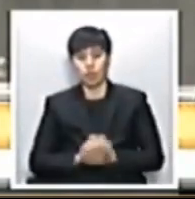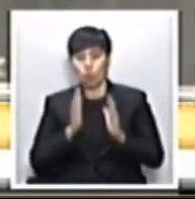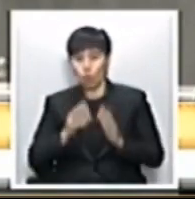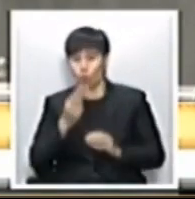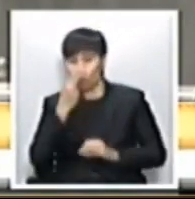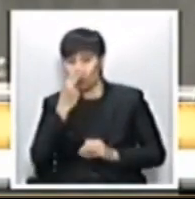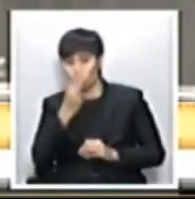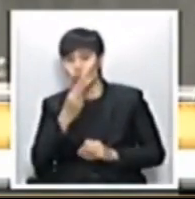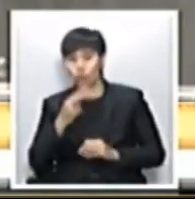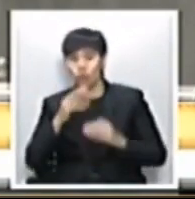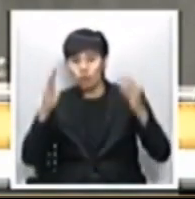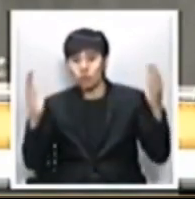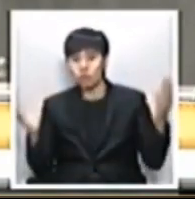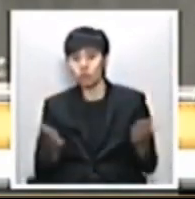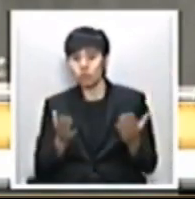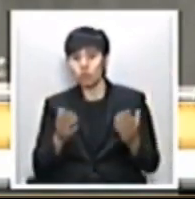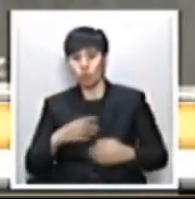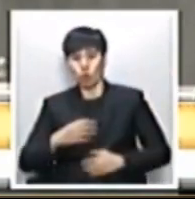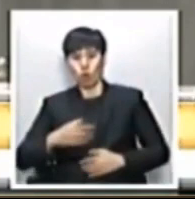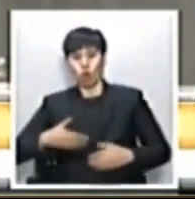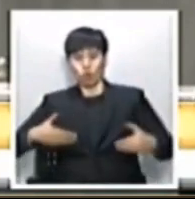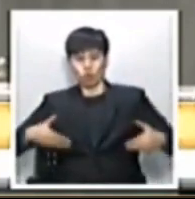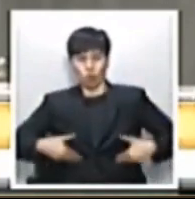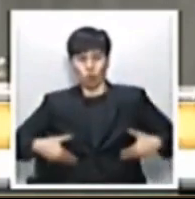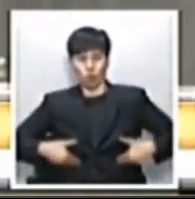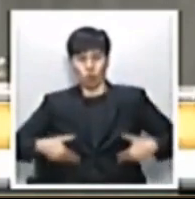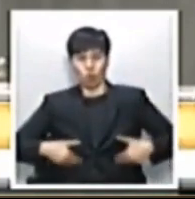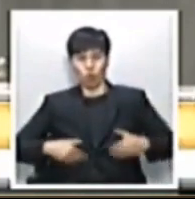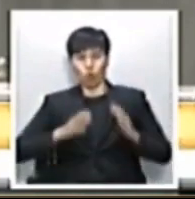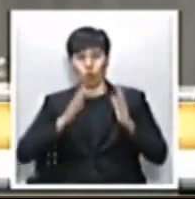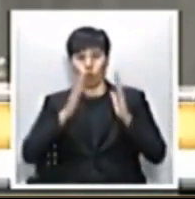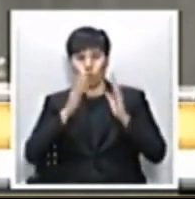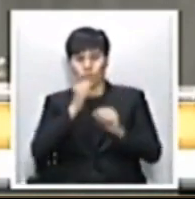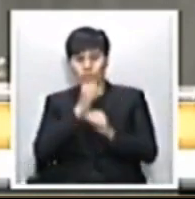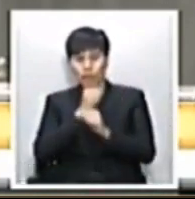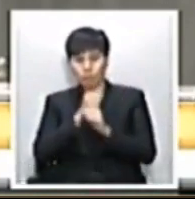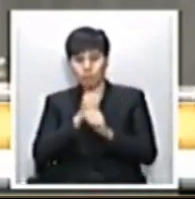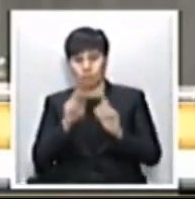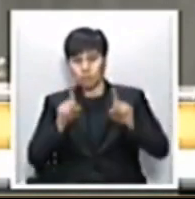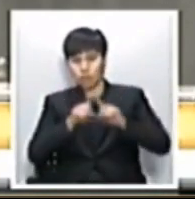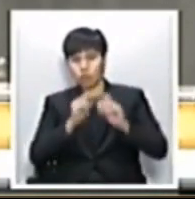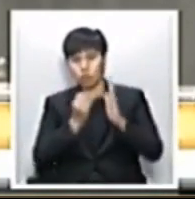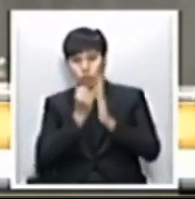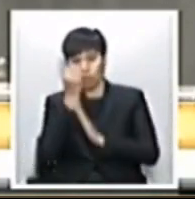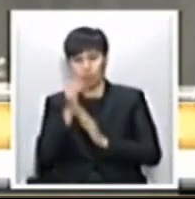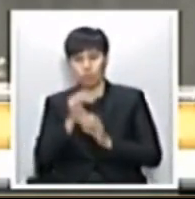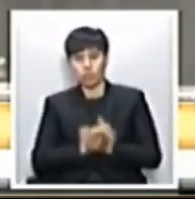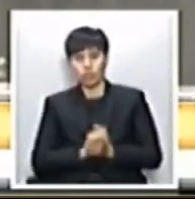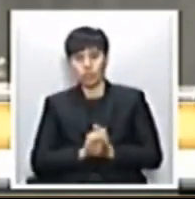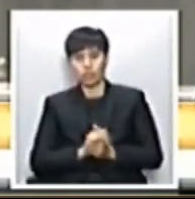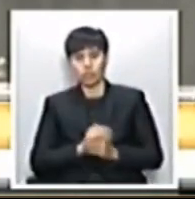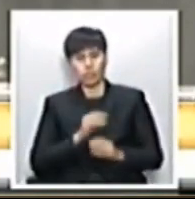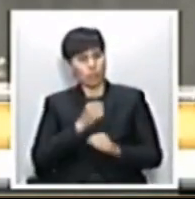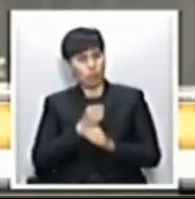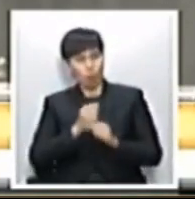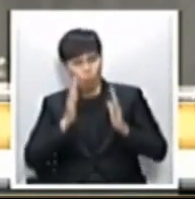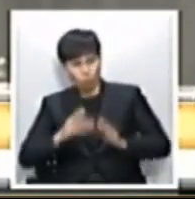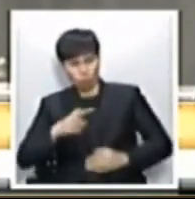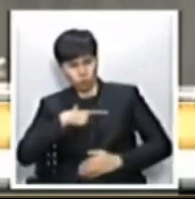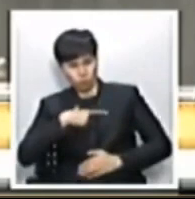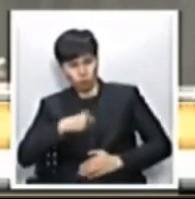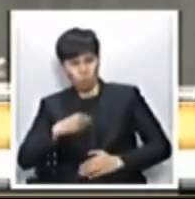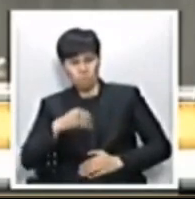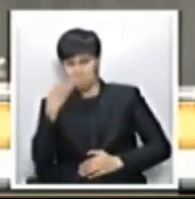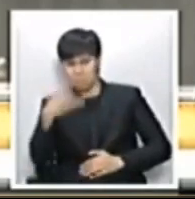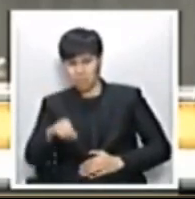เนี่ยก็ส่งเสริมส่งเสียงหัวเราะเหมือนกับว่าสิ่งที่ทำเนี่ยถูกต้องอันนี้เป็นการสร้างค่านิยมที่ผิด